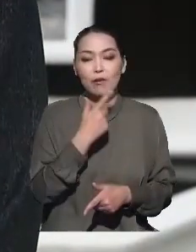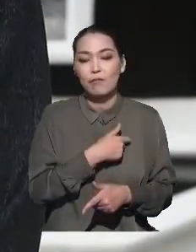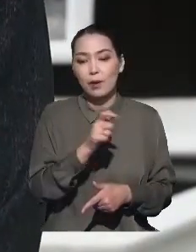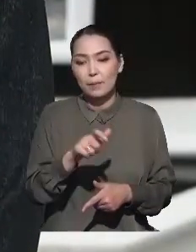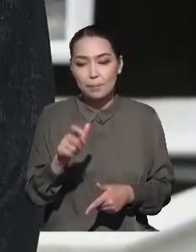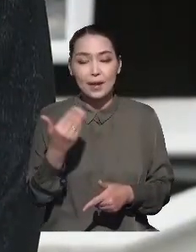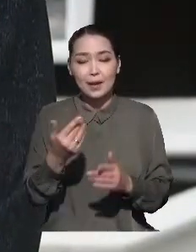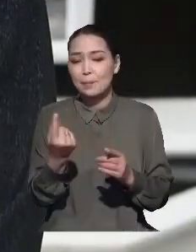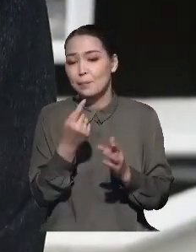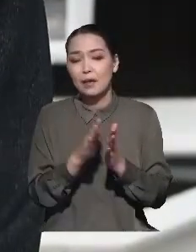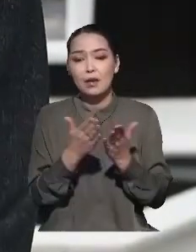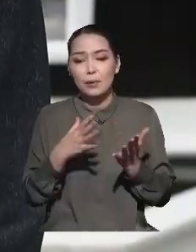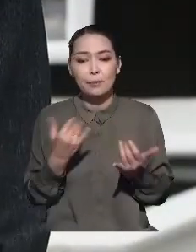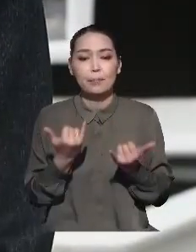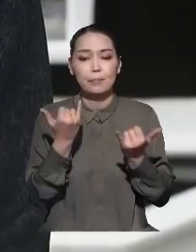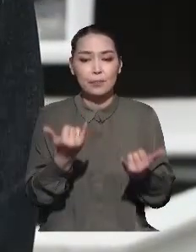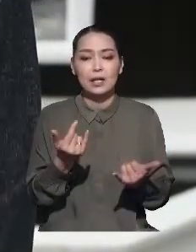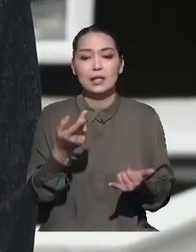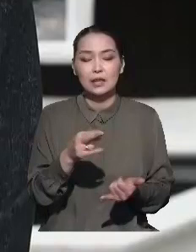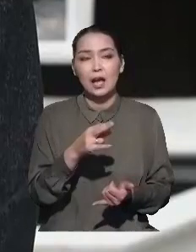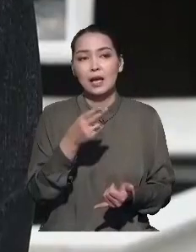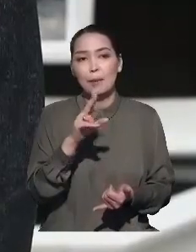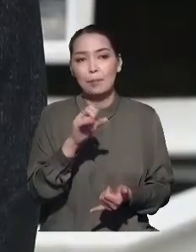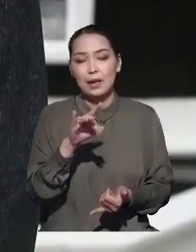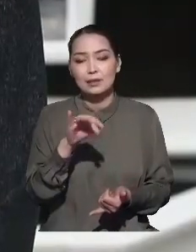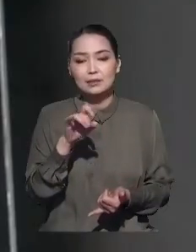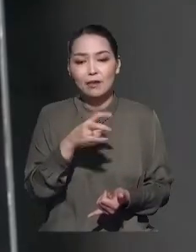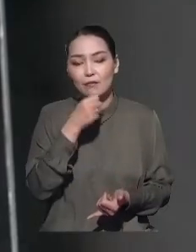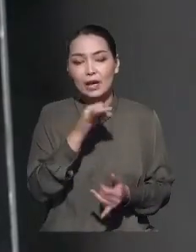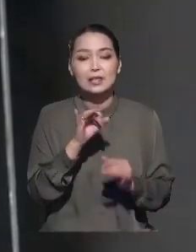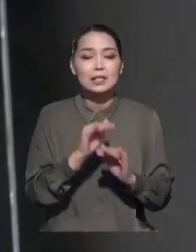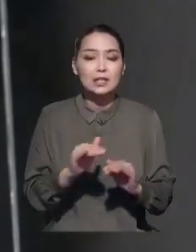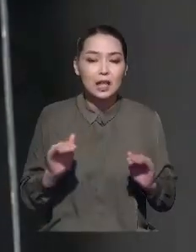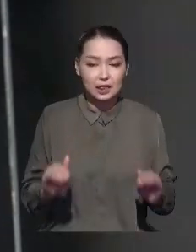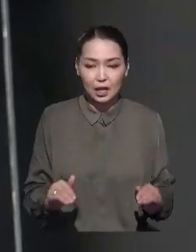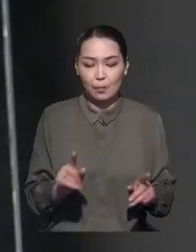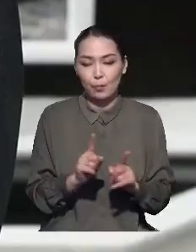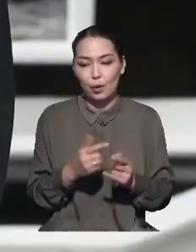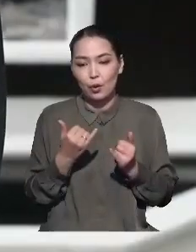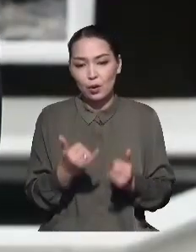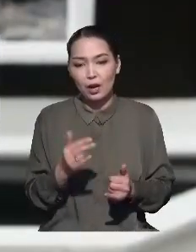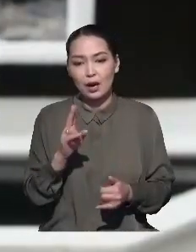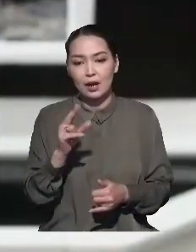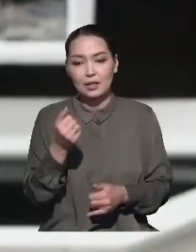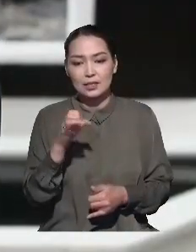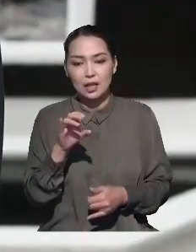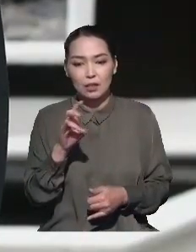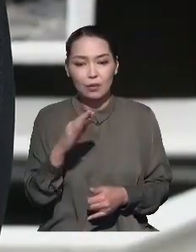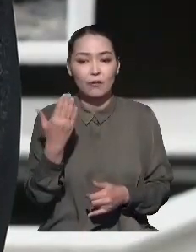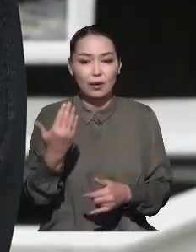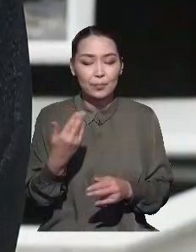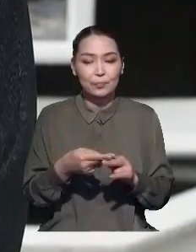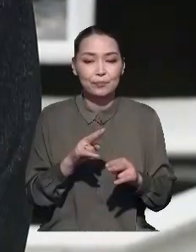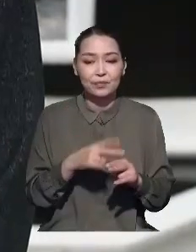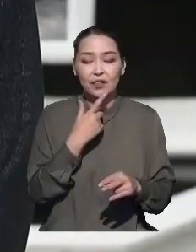книга посвящена не партизанам взрослым а именно детям партизаном и вообще касын касенов является основателем жанра